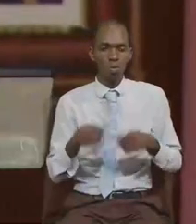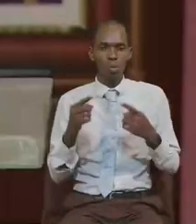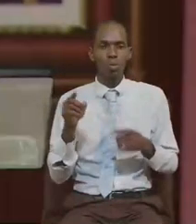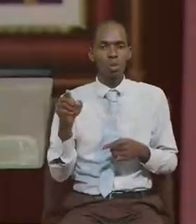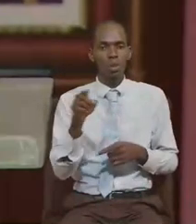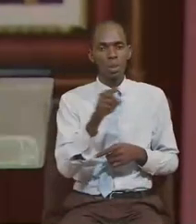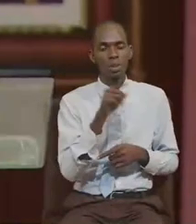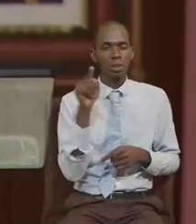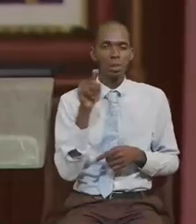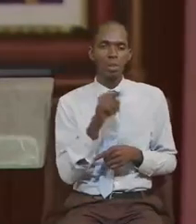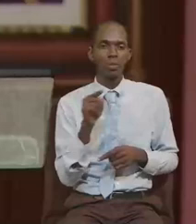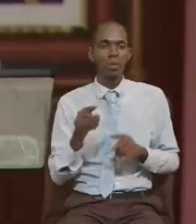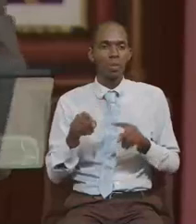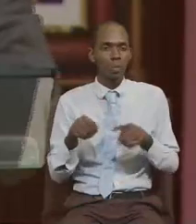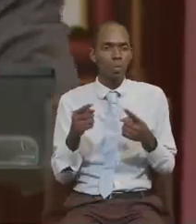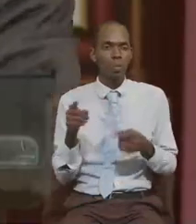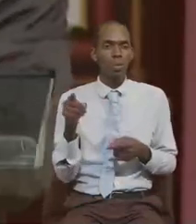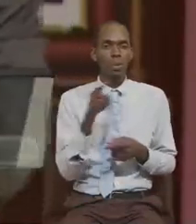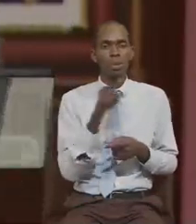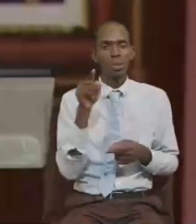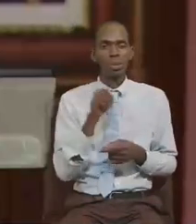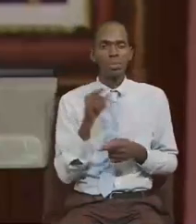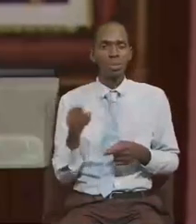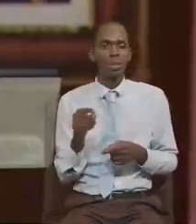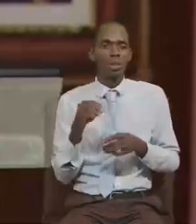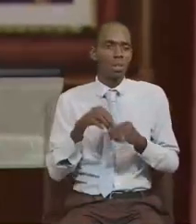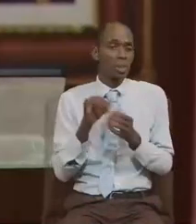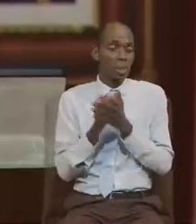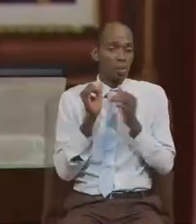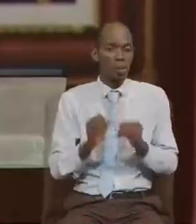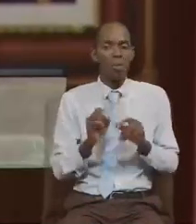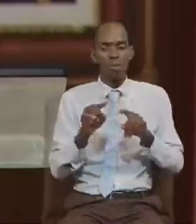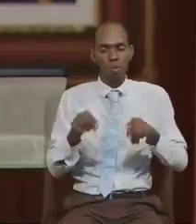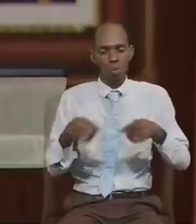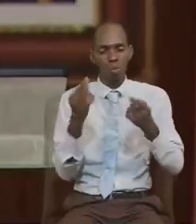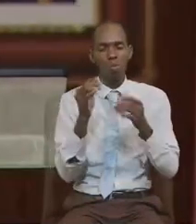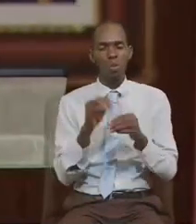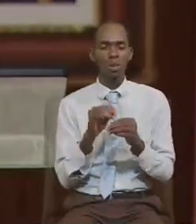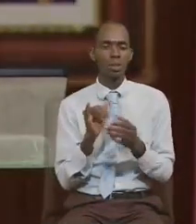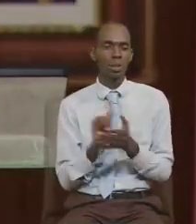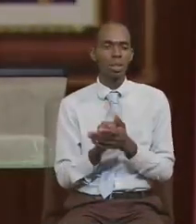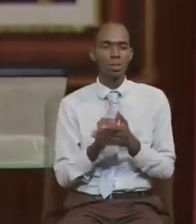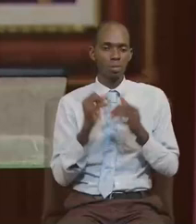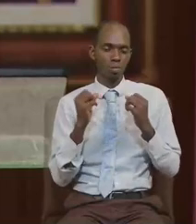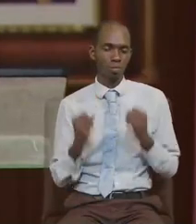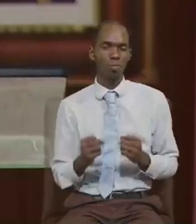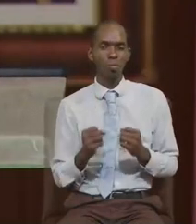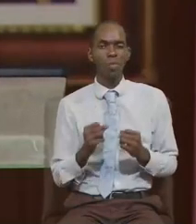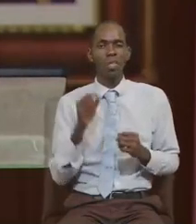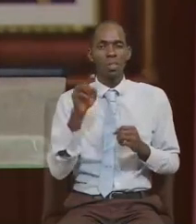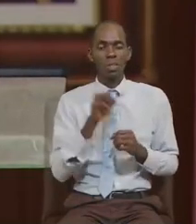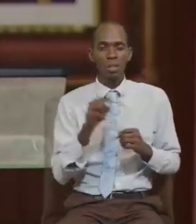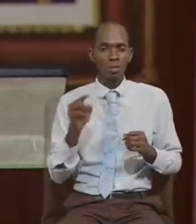Allez donc dans cette puissance, allez dans cette force, allez.